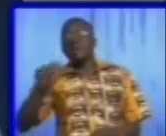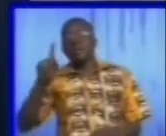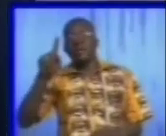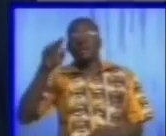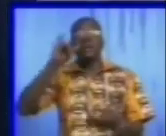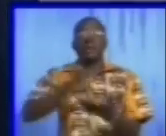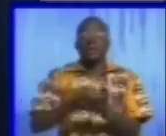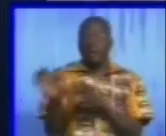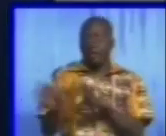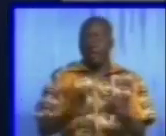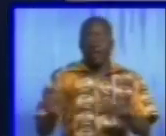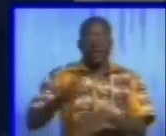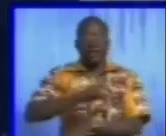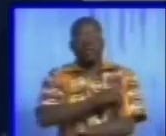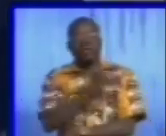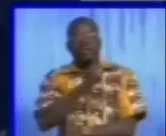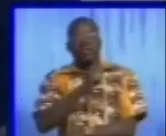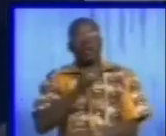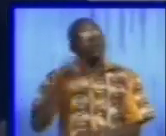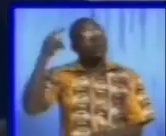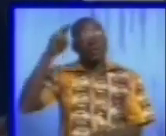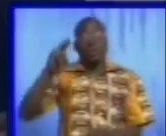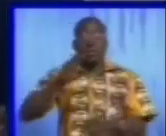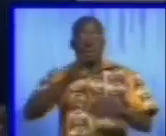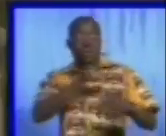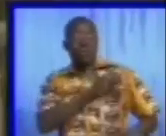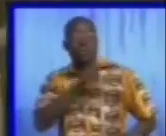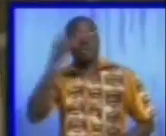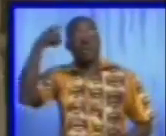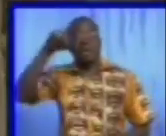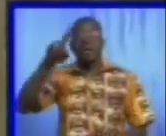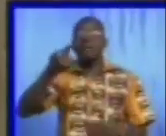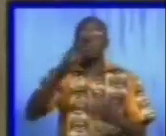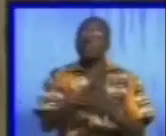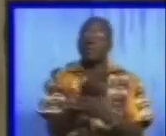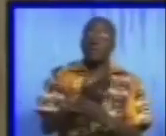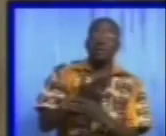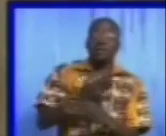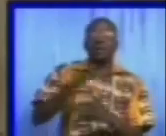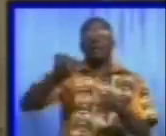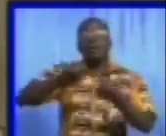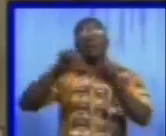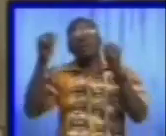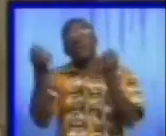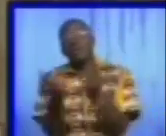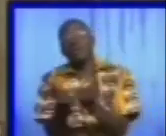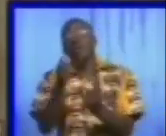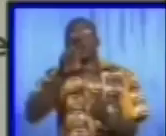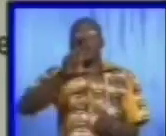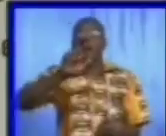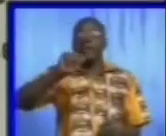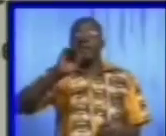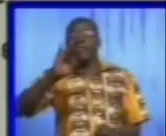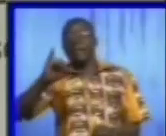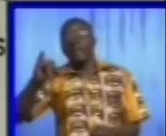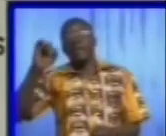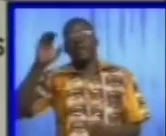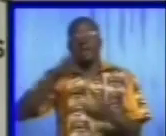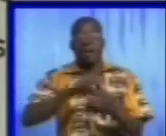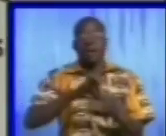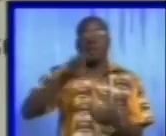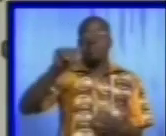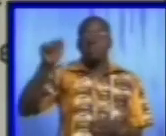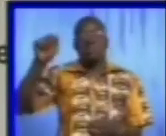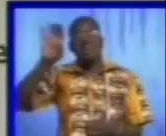dépistage. Le haut commissaire de la province salue la coopération entre l'association des diabétiques de Kokologo, la FIBUMBU, et l'entraide missionnaire de